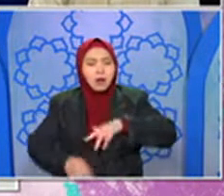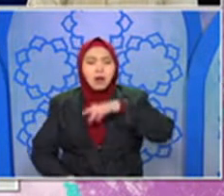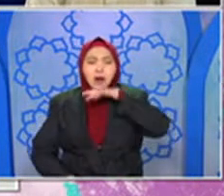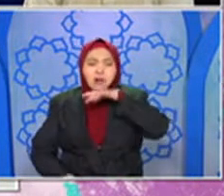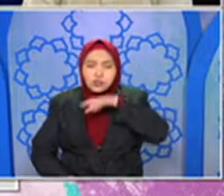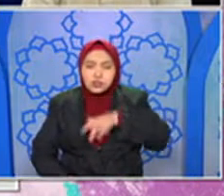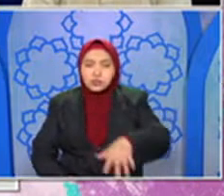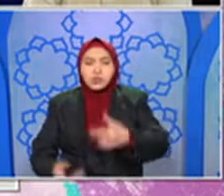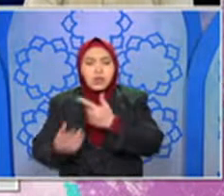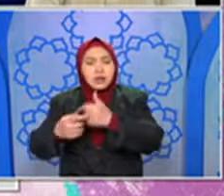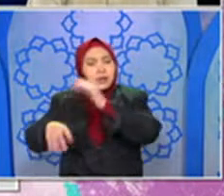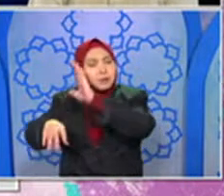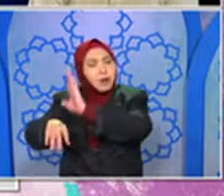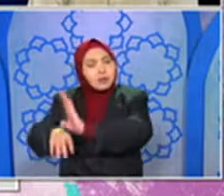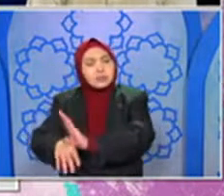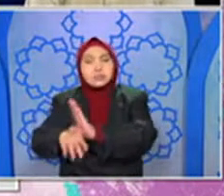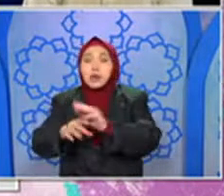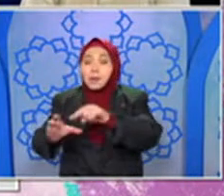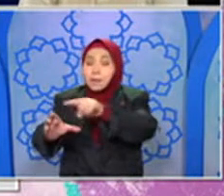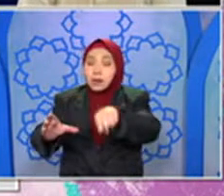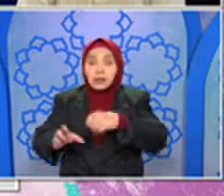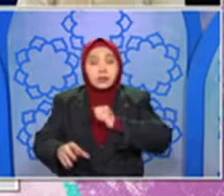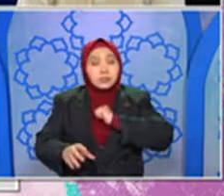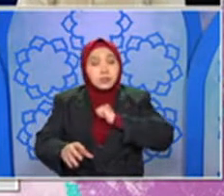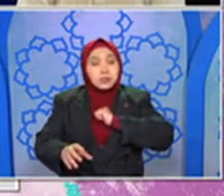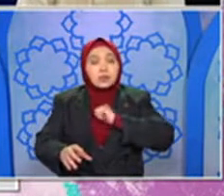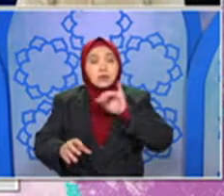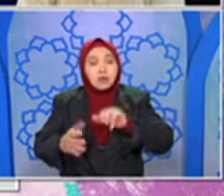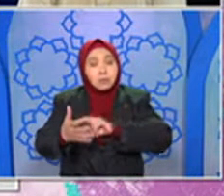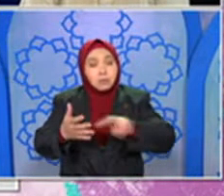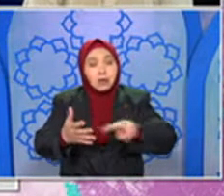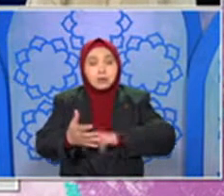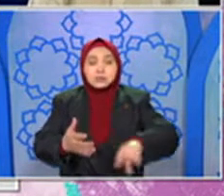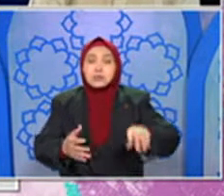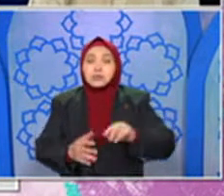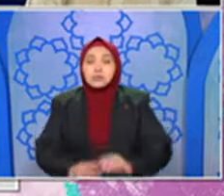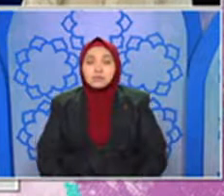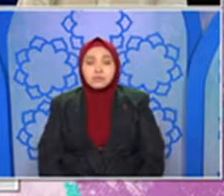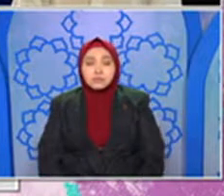منهم يتلو عليهم آياته